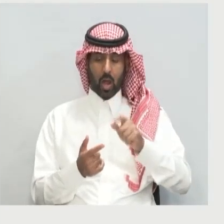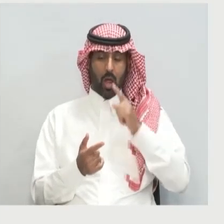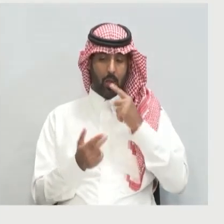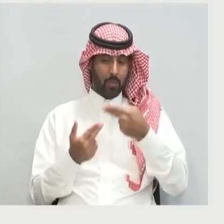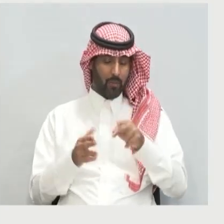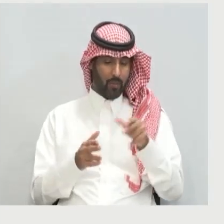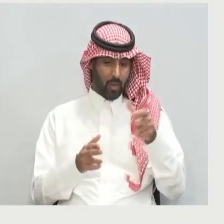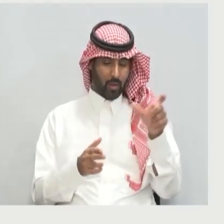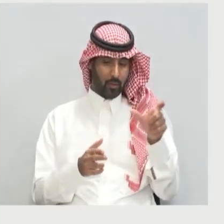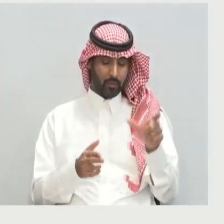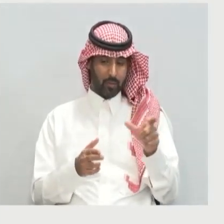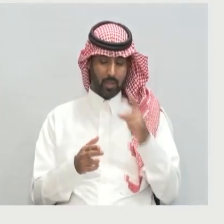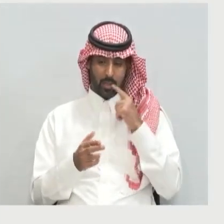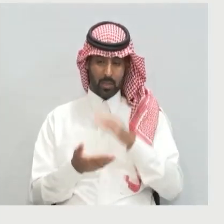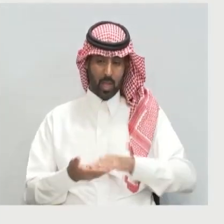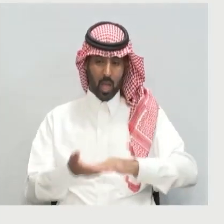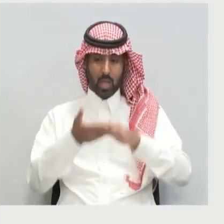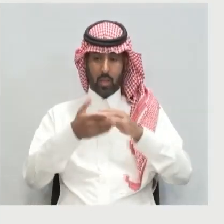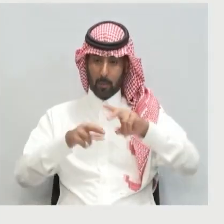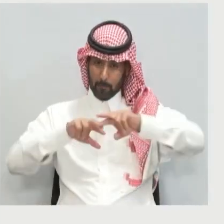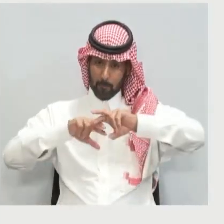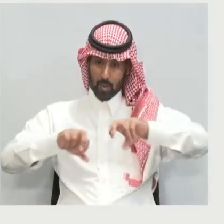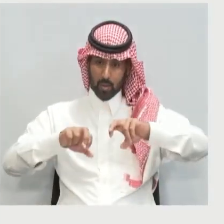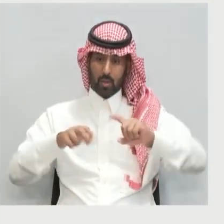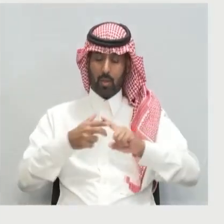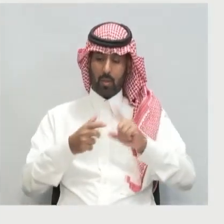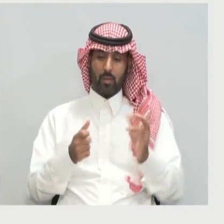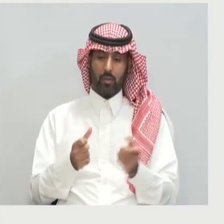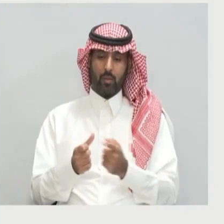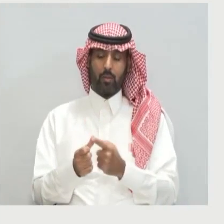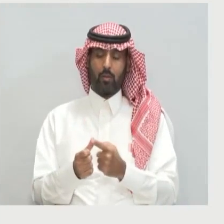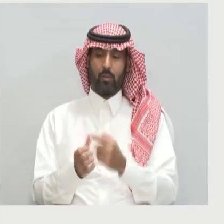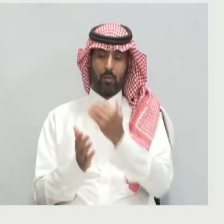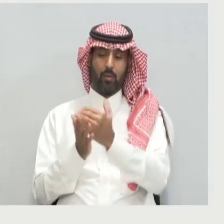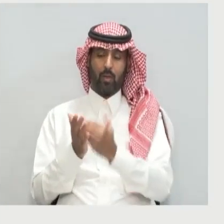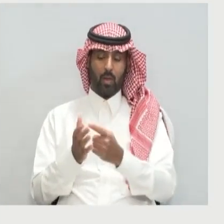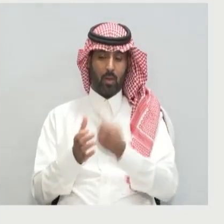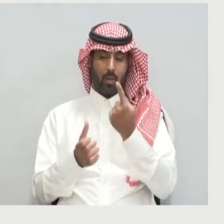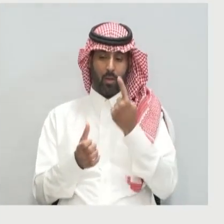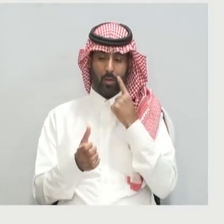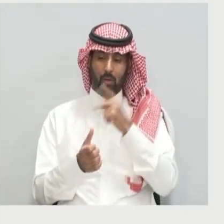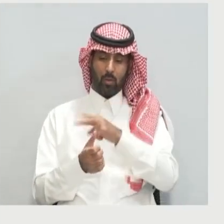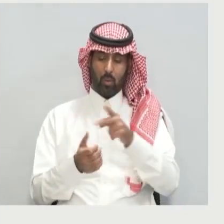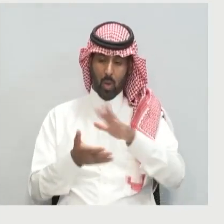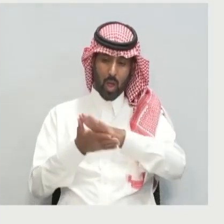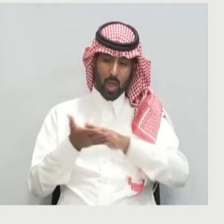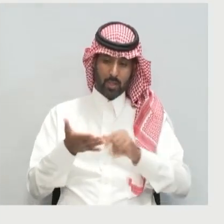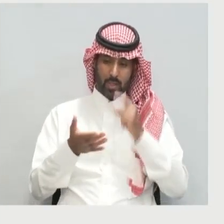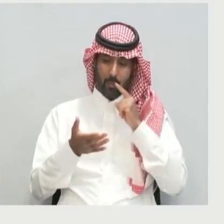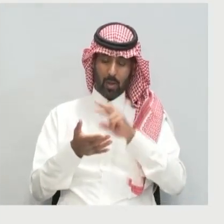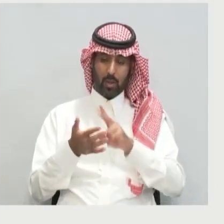بحثنا بيكون بعض الكلمات المفتاحيه المناسبه اولا انواع الشبكات